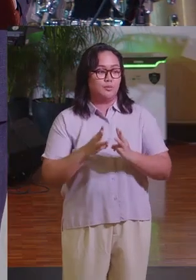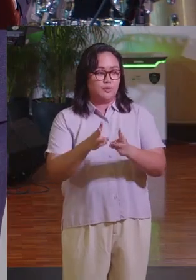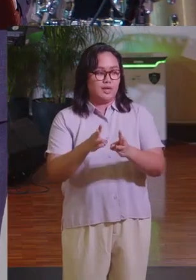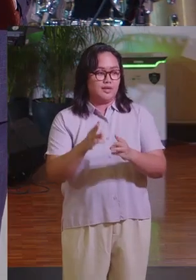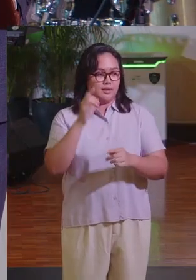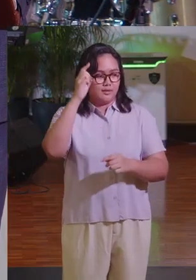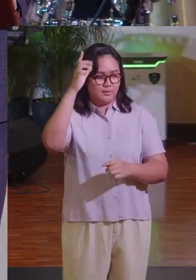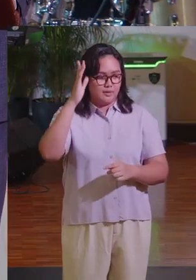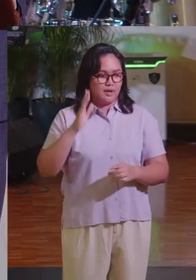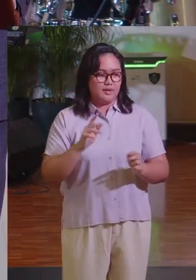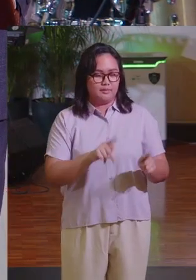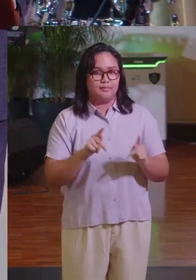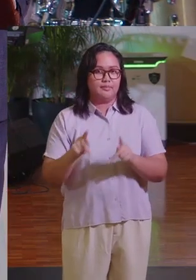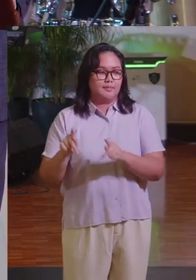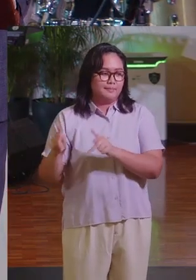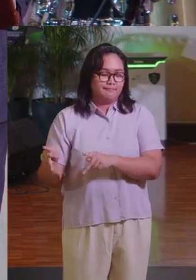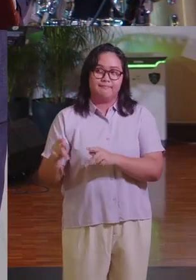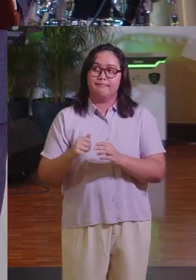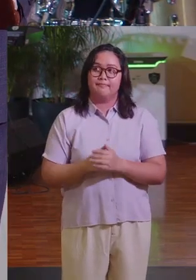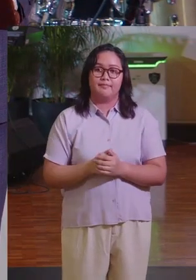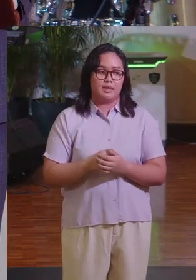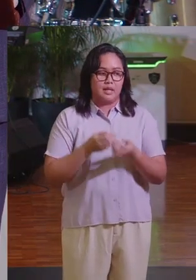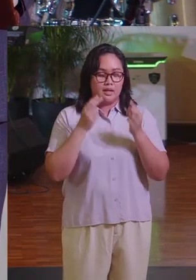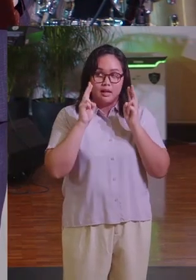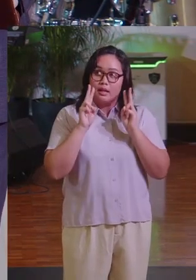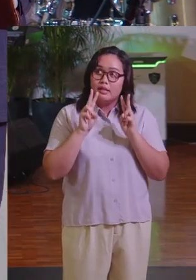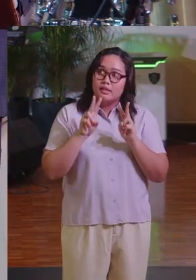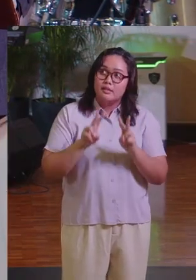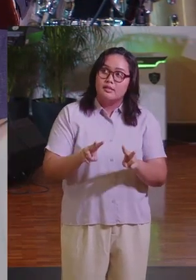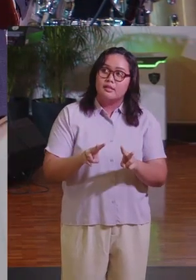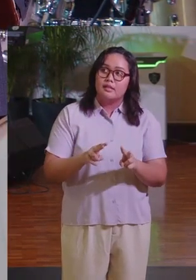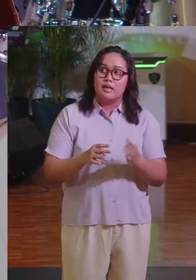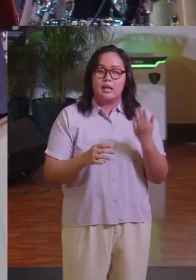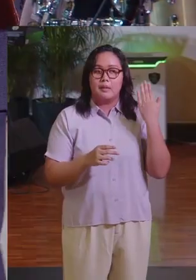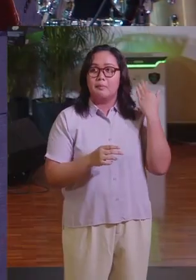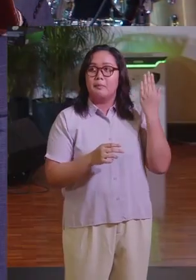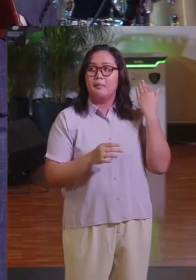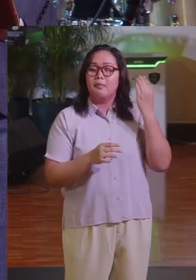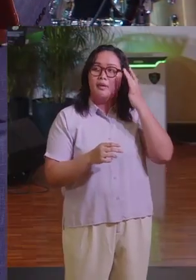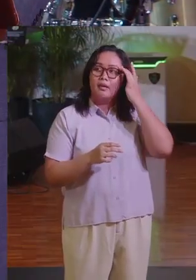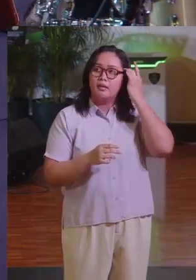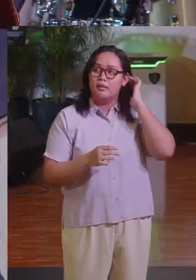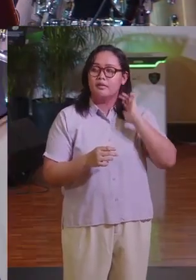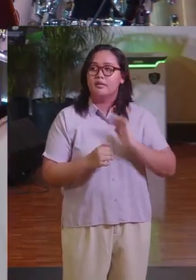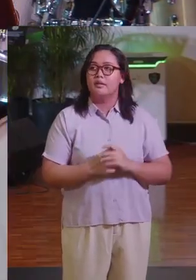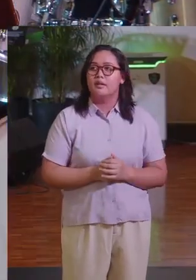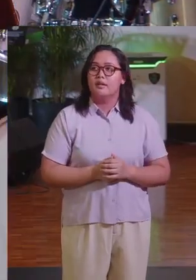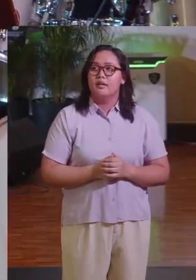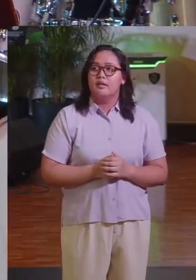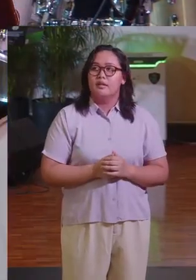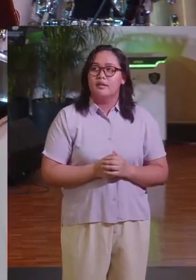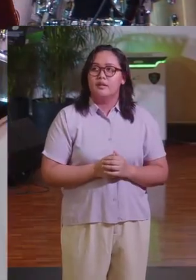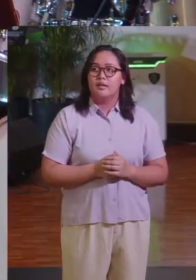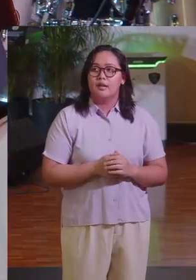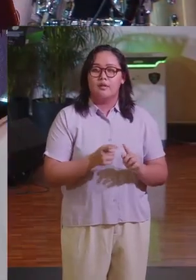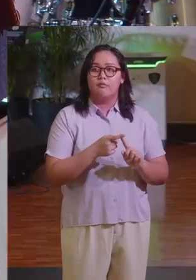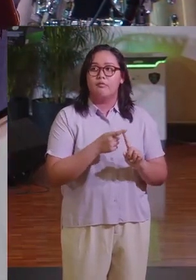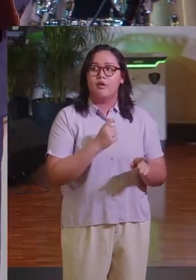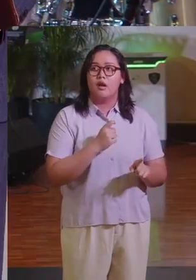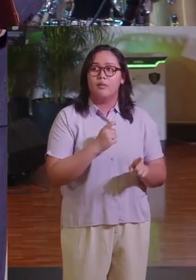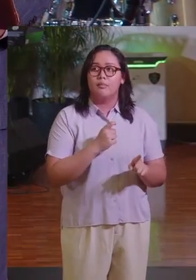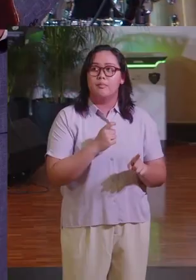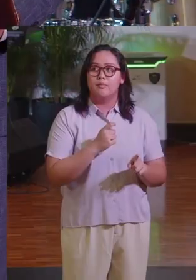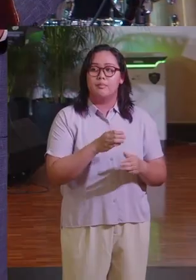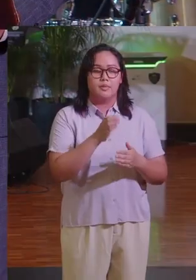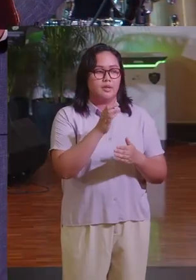para sa atin. Tignan po natin, panandalian, balikan natin kasi ang ating pag-aaral ngayon ay mula sa